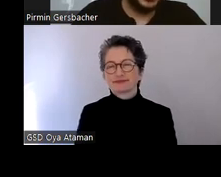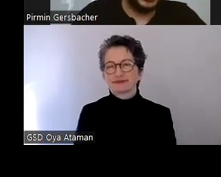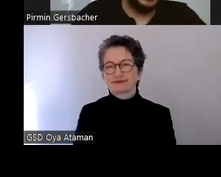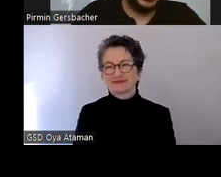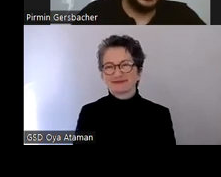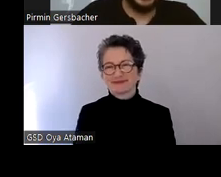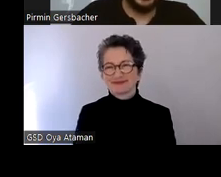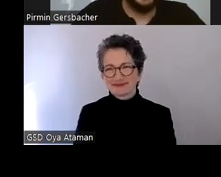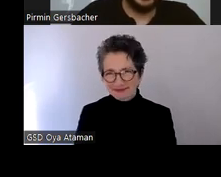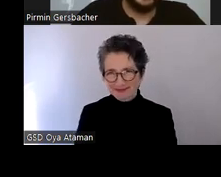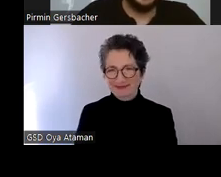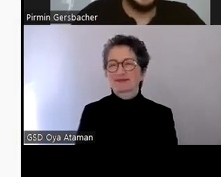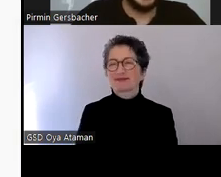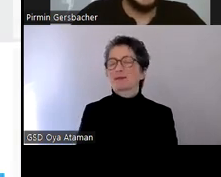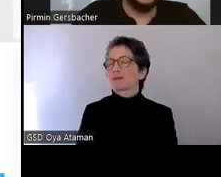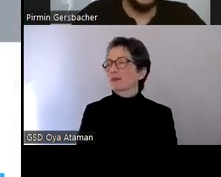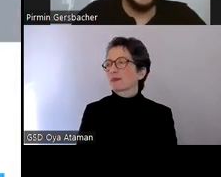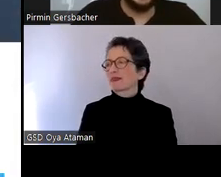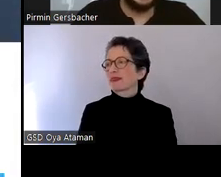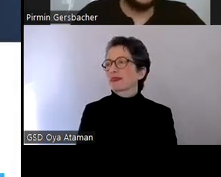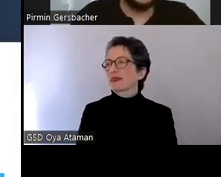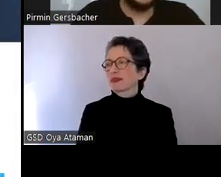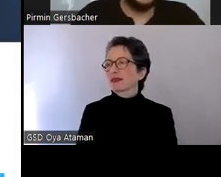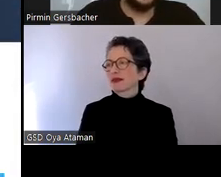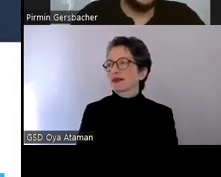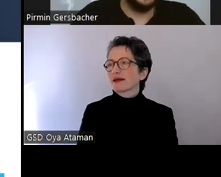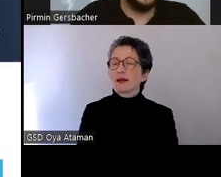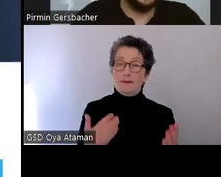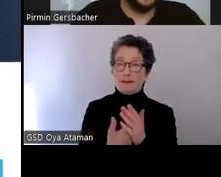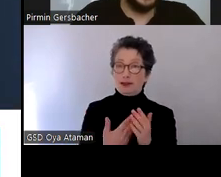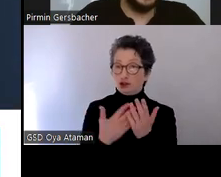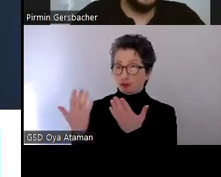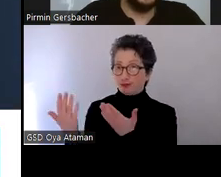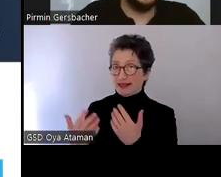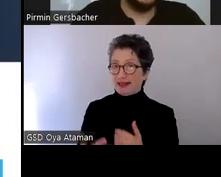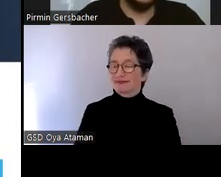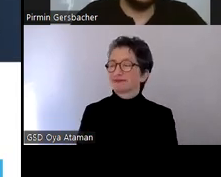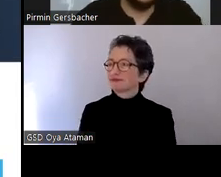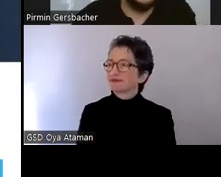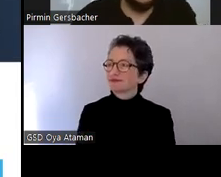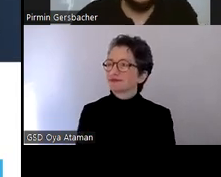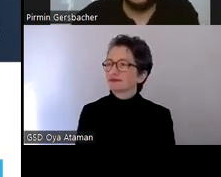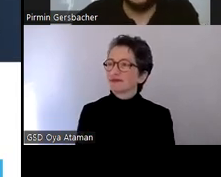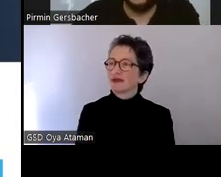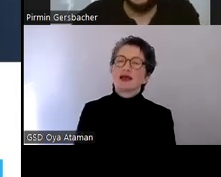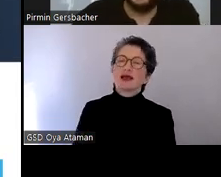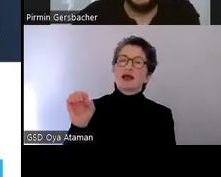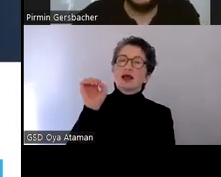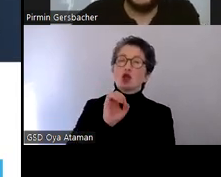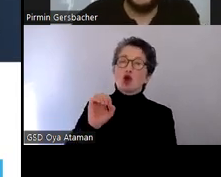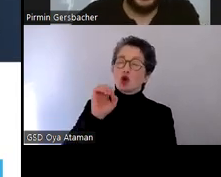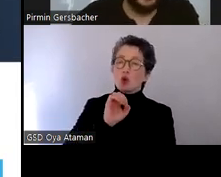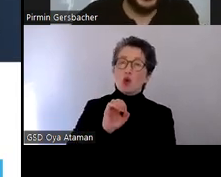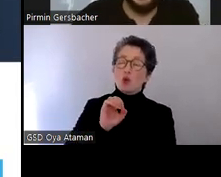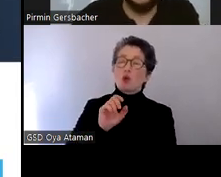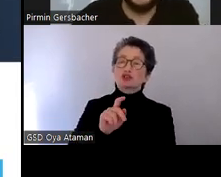Ja, ich gehe wieder drauf auf so eine Seite. Bin jetzt auf der Seite vom Eurospace Center und